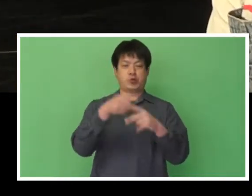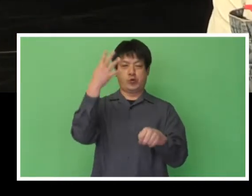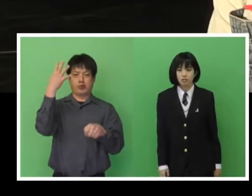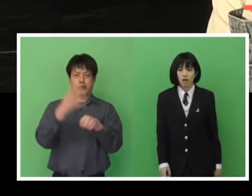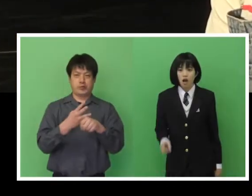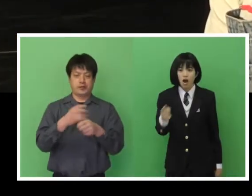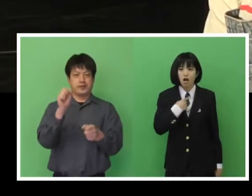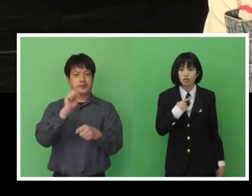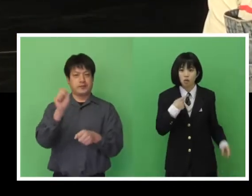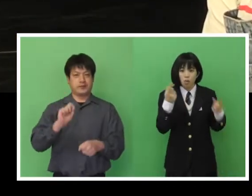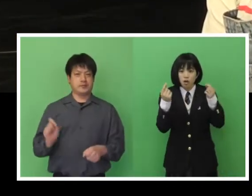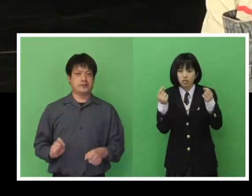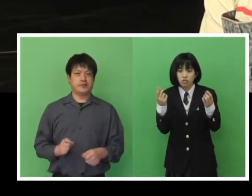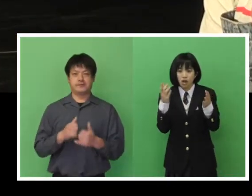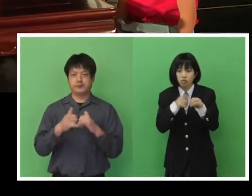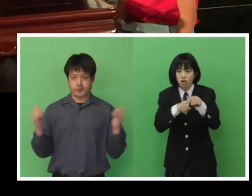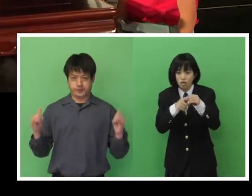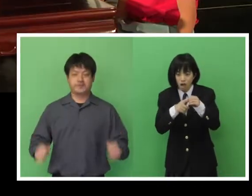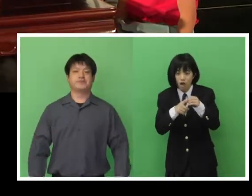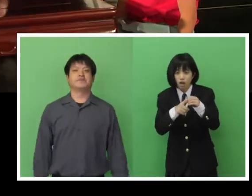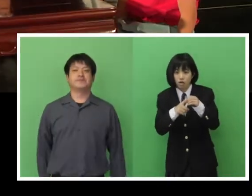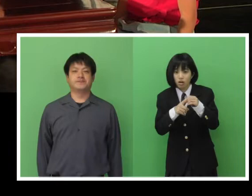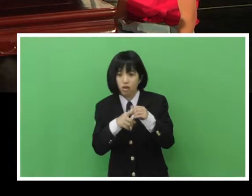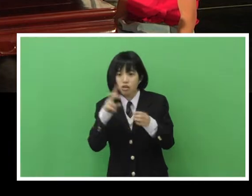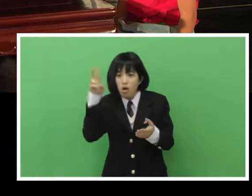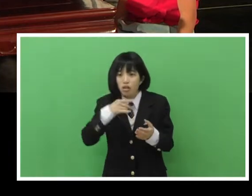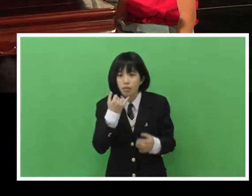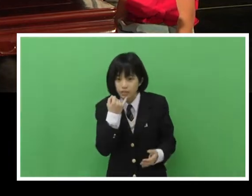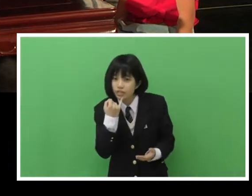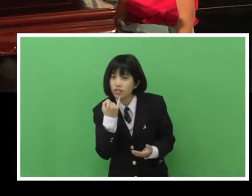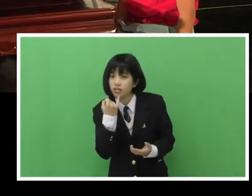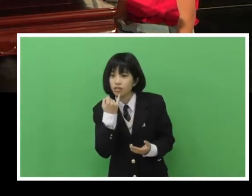じ学年だ。読んでみていい？ うん、読んでみて。